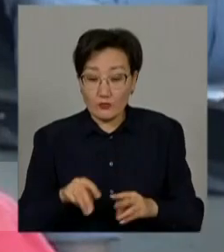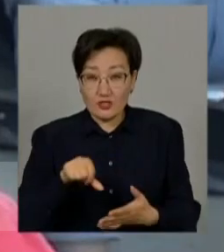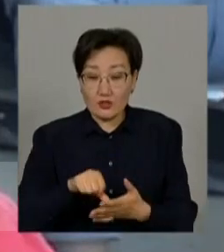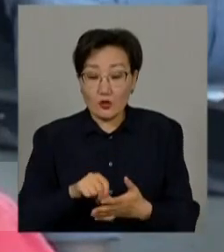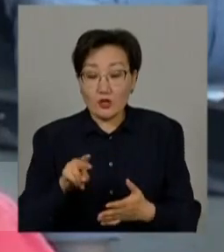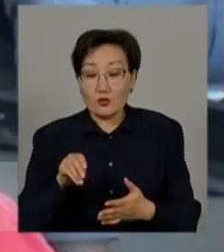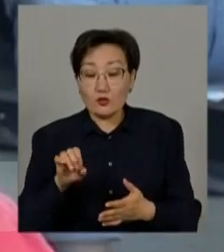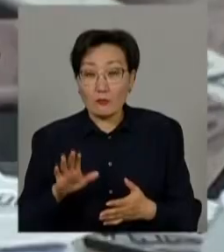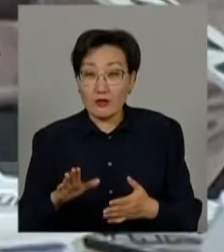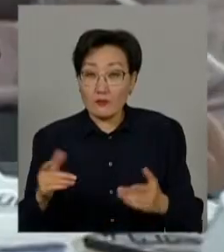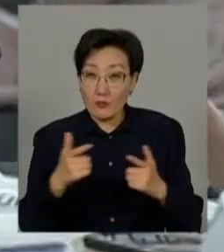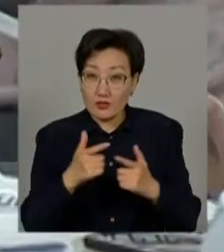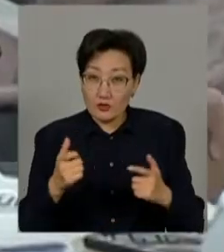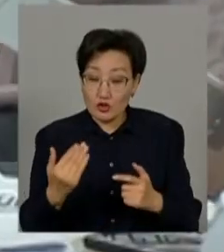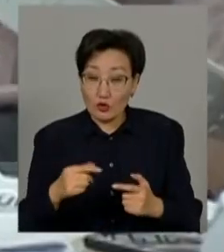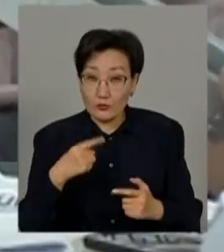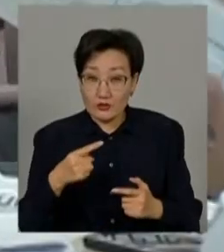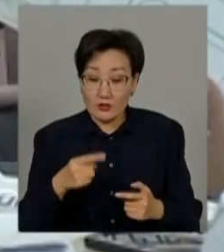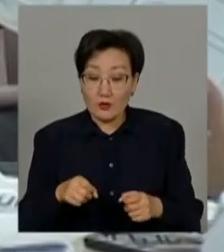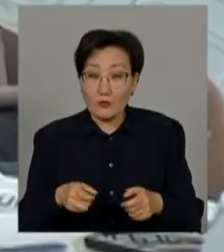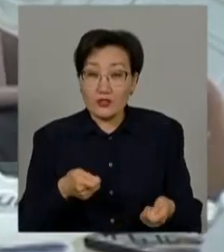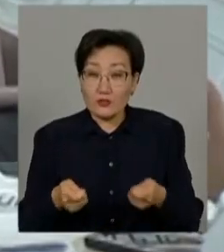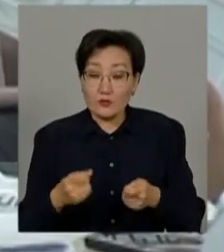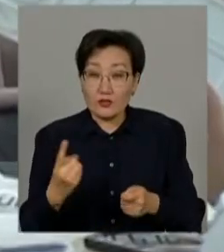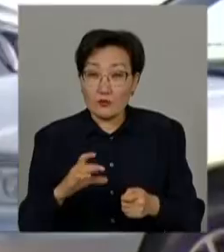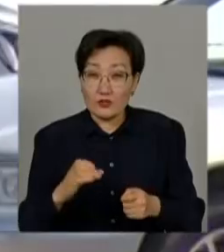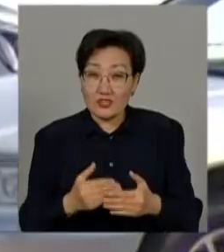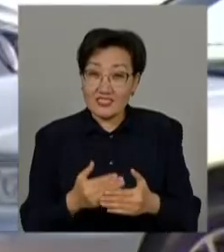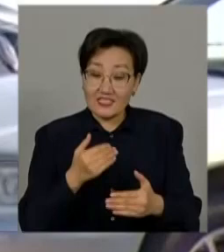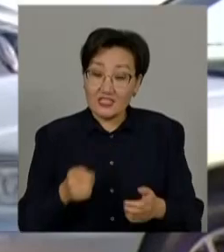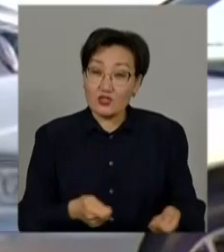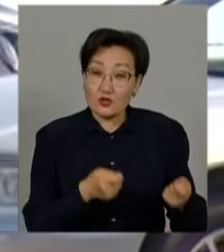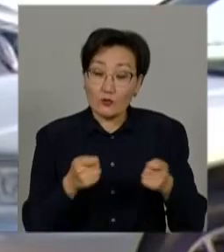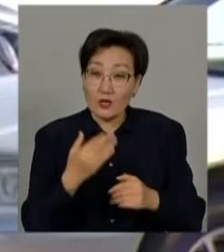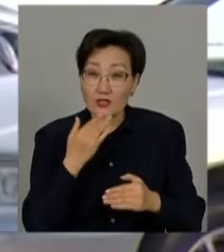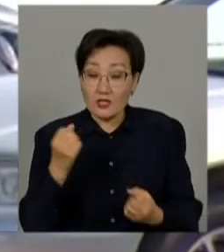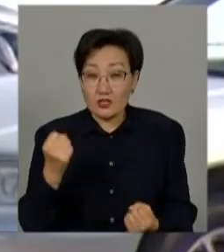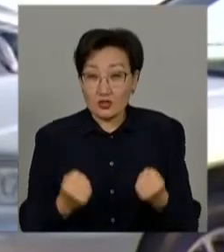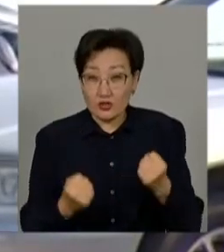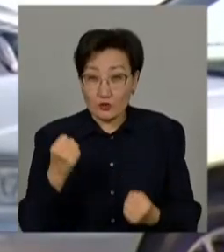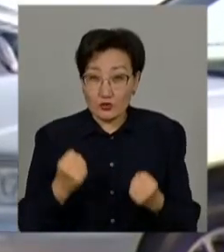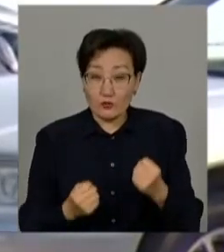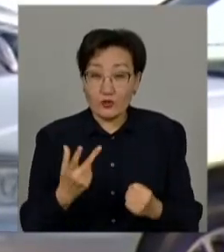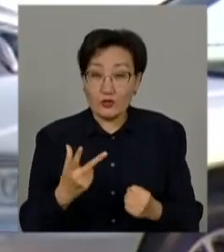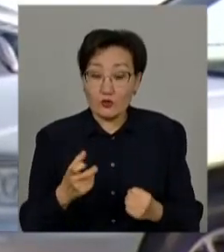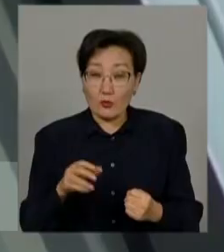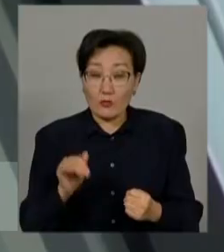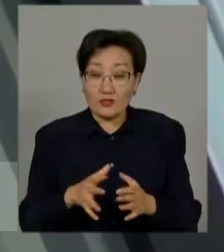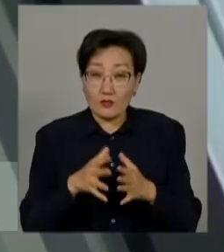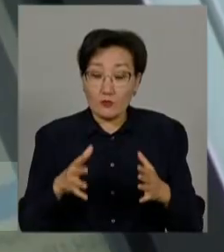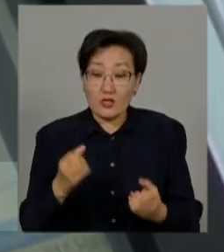Қайсар Сұлтанбаев мәлімдеді. Оның айтуынша ведомство 1 қыркүйекке дейін әкелінген шетелдік автокөліктерге 300 мыңнан